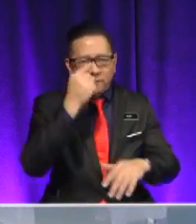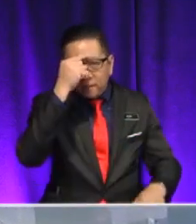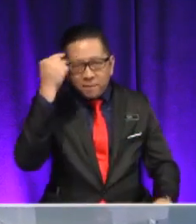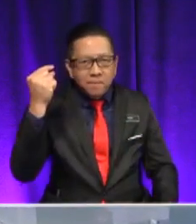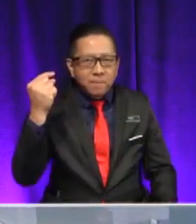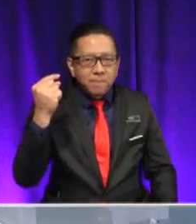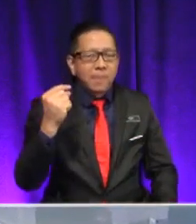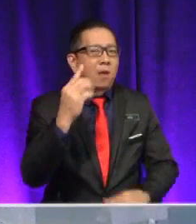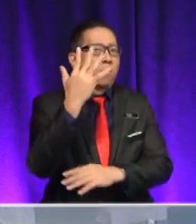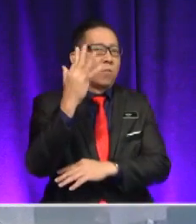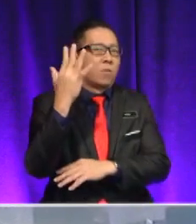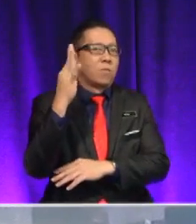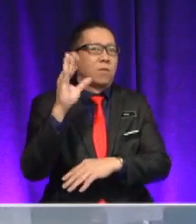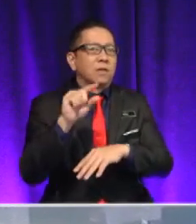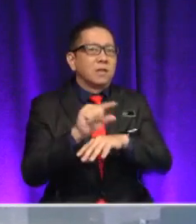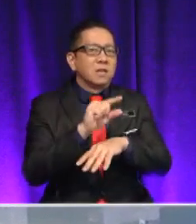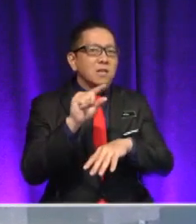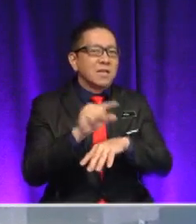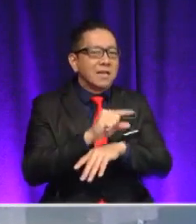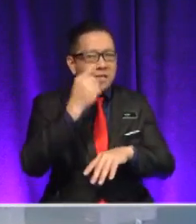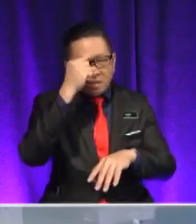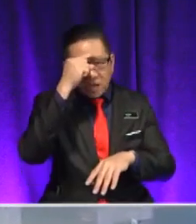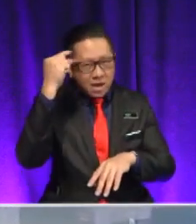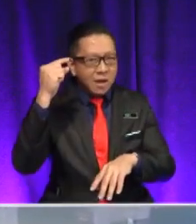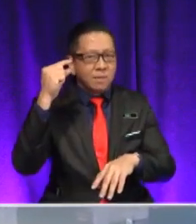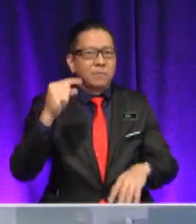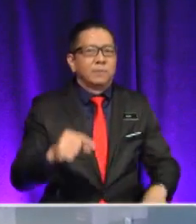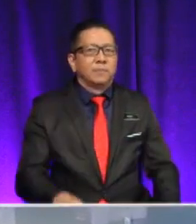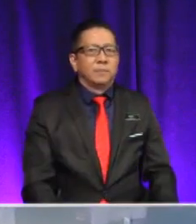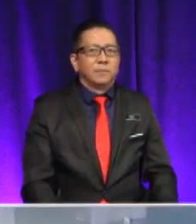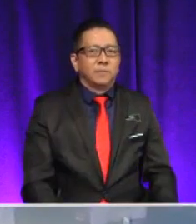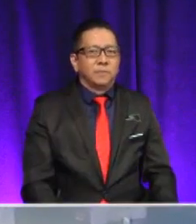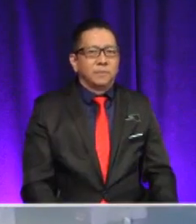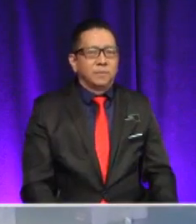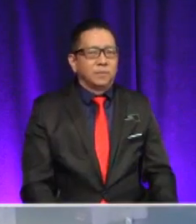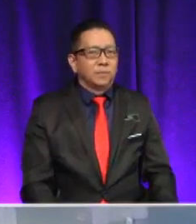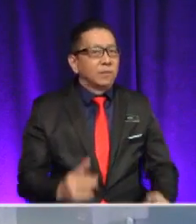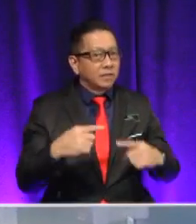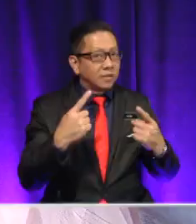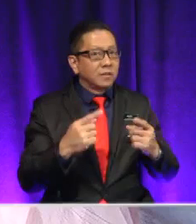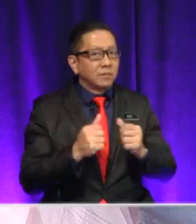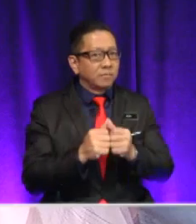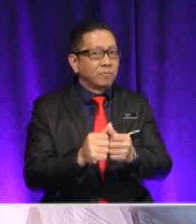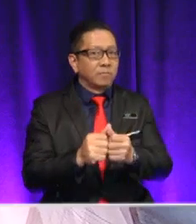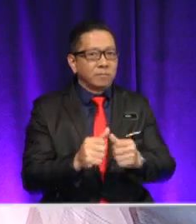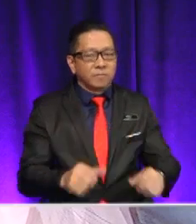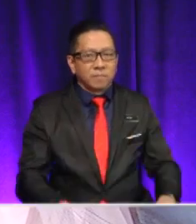dan pokok-pokok pun kita pengguna warna hitam apa Ivan cuma kita mulih macam